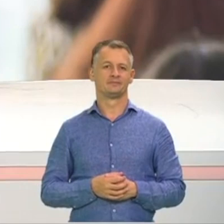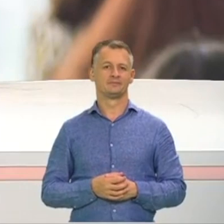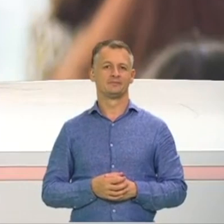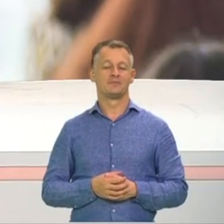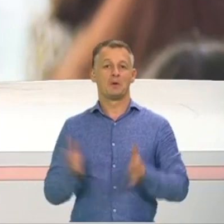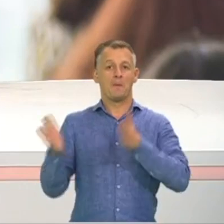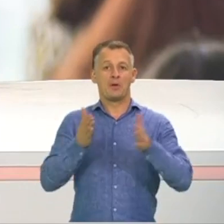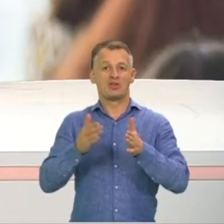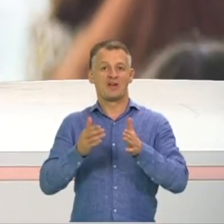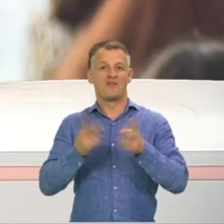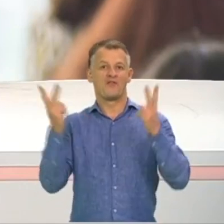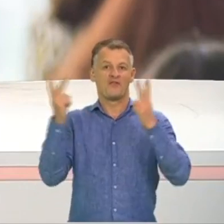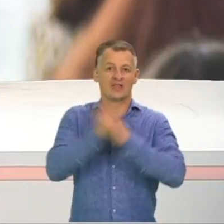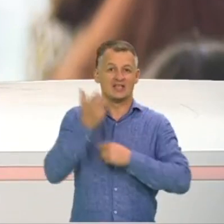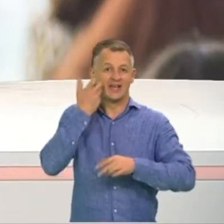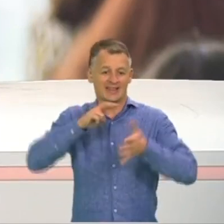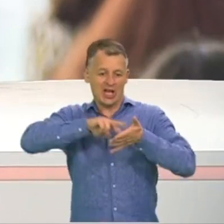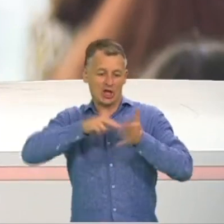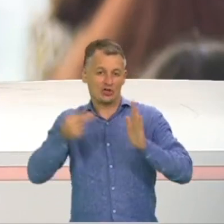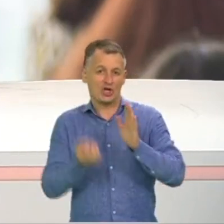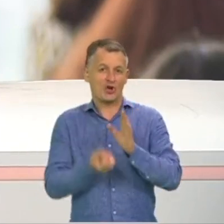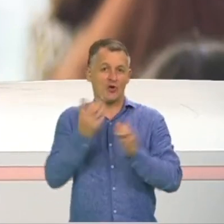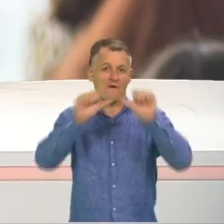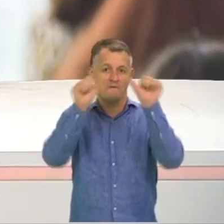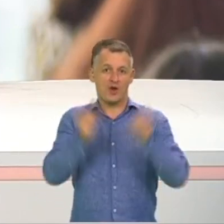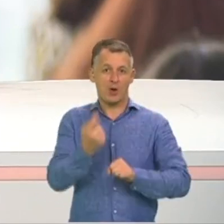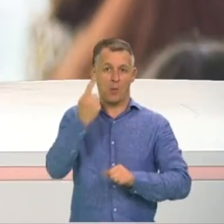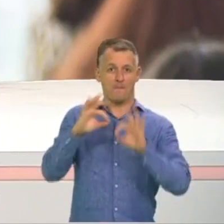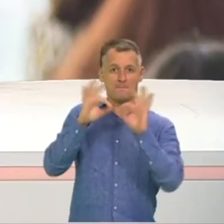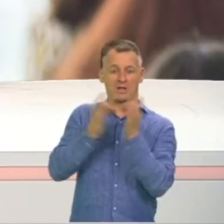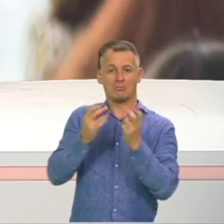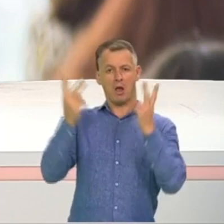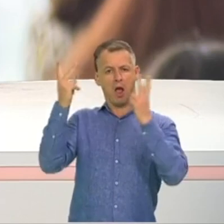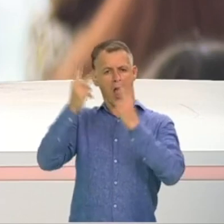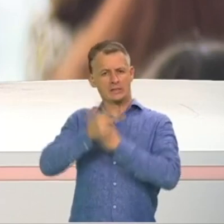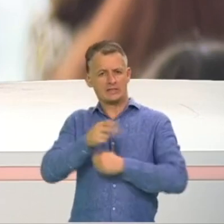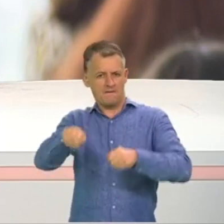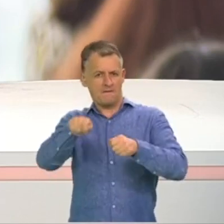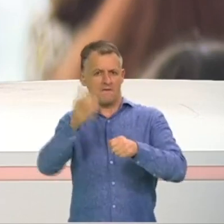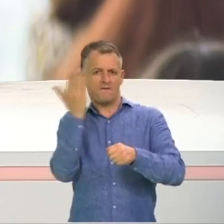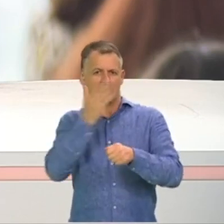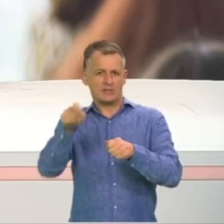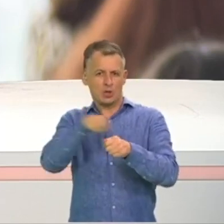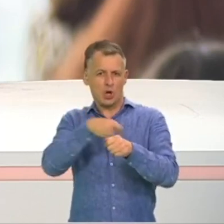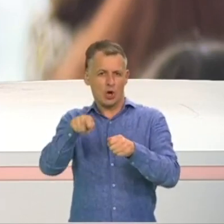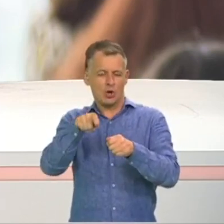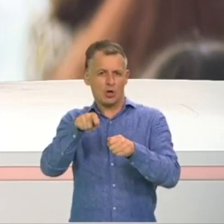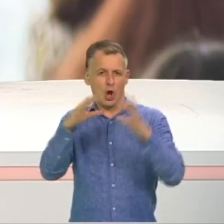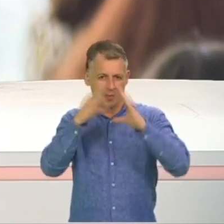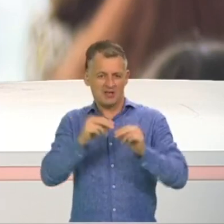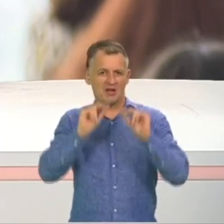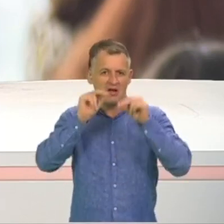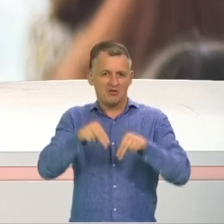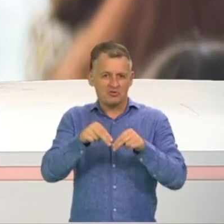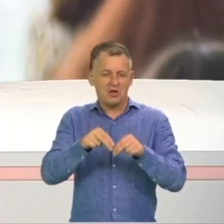În secolul vitezei, când tehnologia capătă noi forme în fiecare zi, un părinte și-a dat seama că învățământul românesc bate pasul pe loc de 10